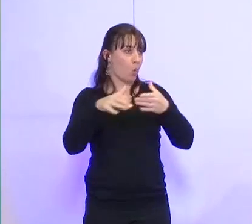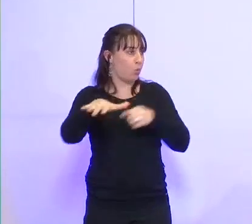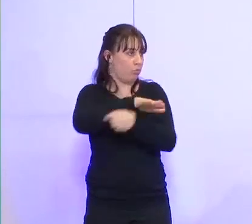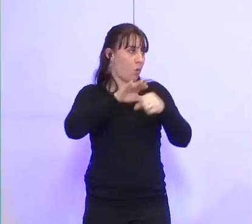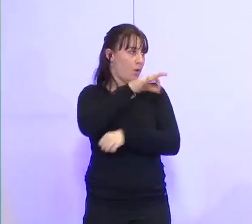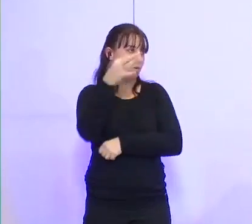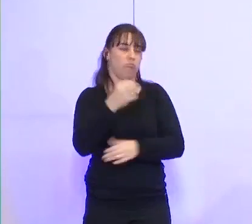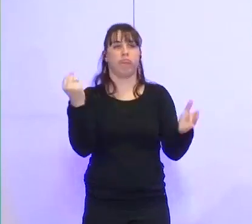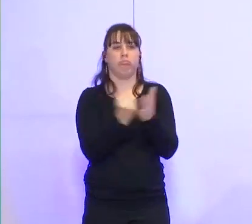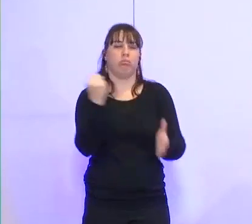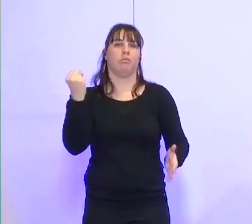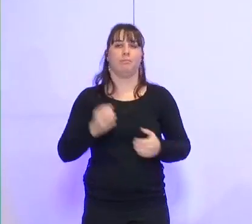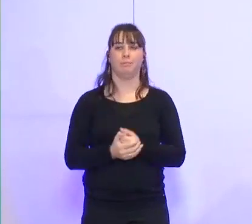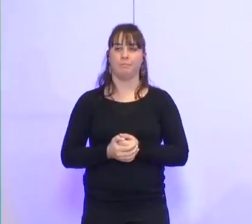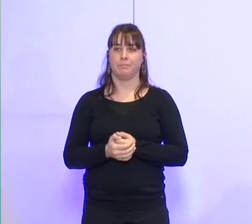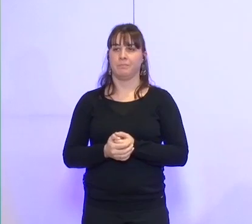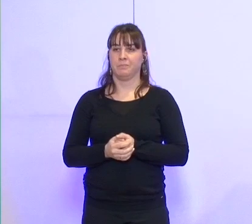délibération est donc adoptée à l'unanimité.